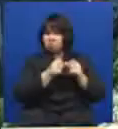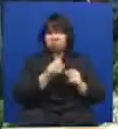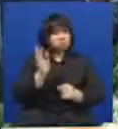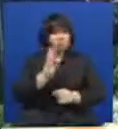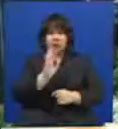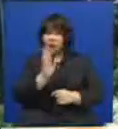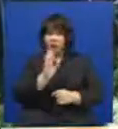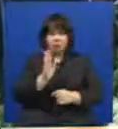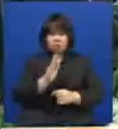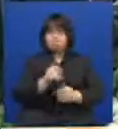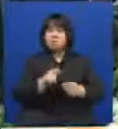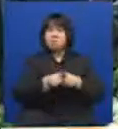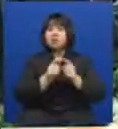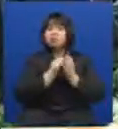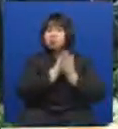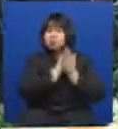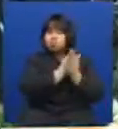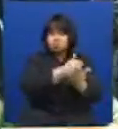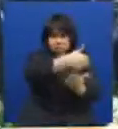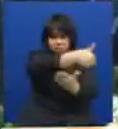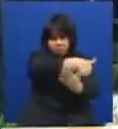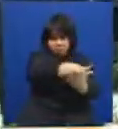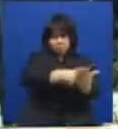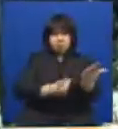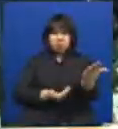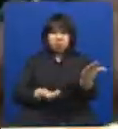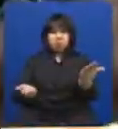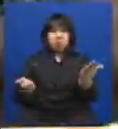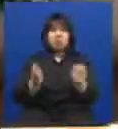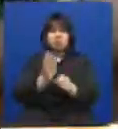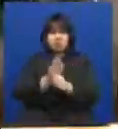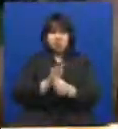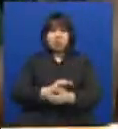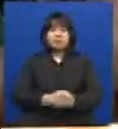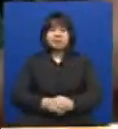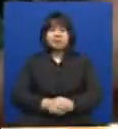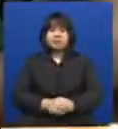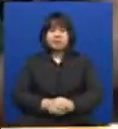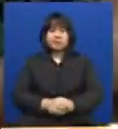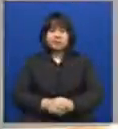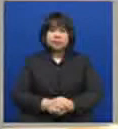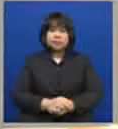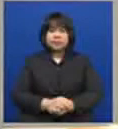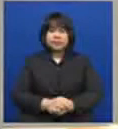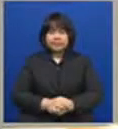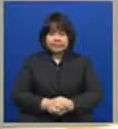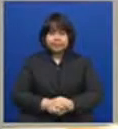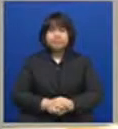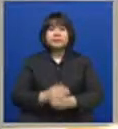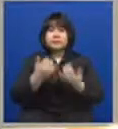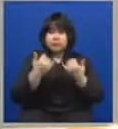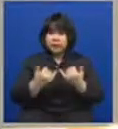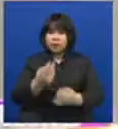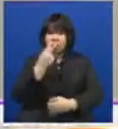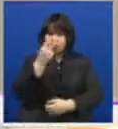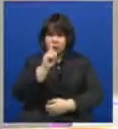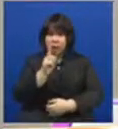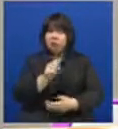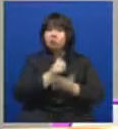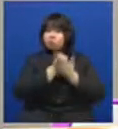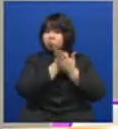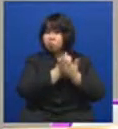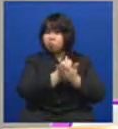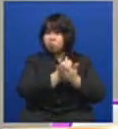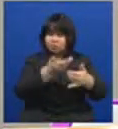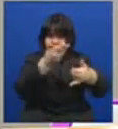ผู้อำนวยความสะดวกในการเดินทางไปอย่างประเทศปลายทางเท่านั้น ว่าเราต้องมองว่าการช่วยเหลือคนชีวิตคนเนี่ย